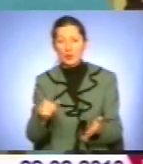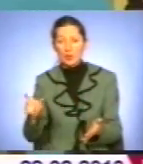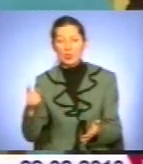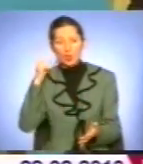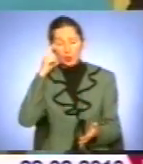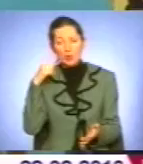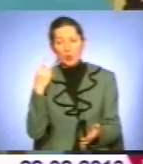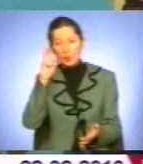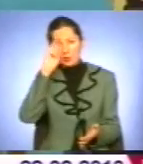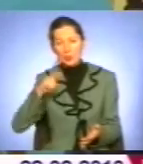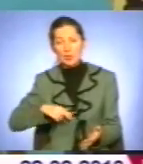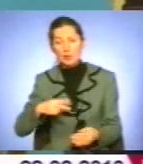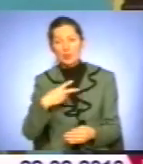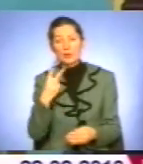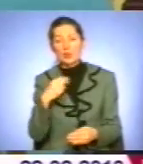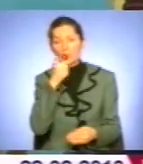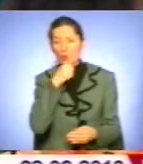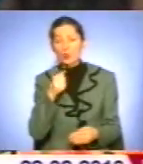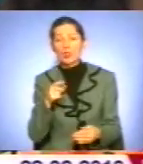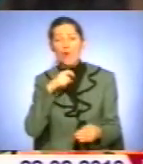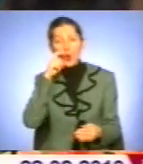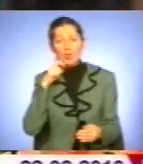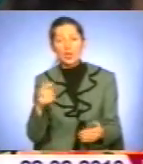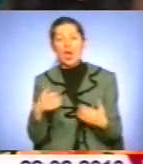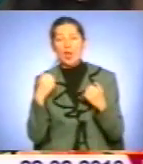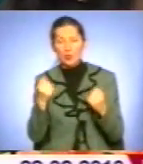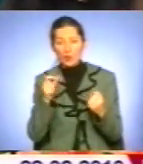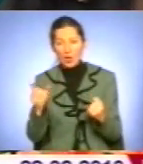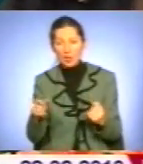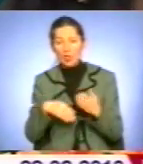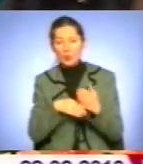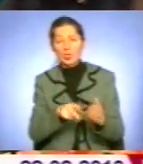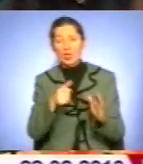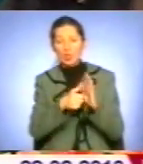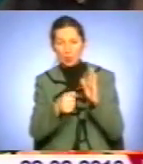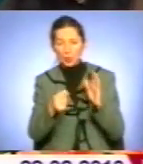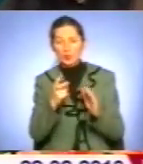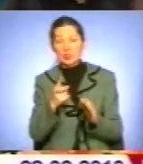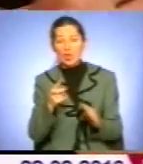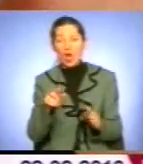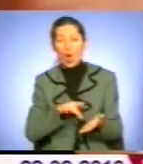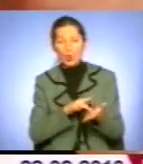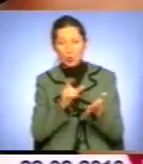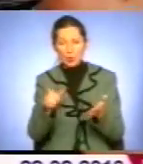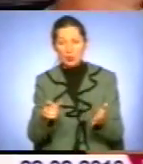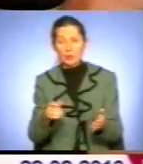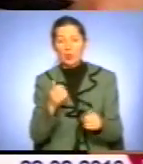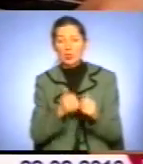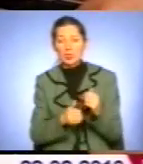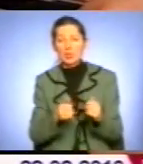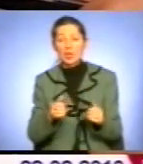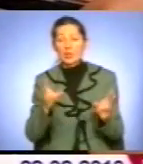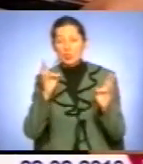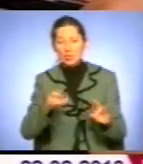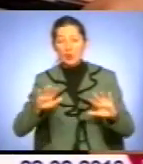2012 році в Україні рятувальники допомогли 614 туристам. Найчастіше нещасні випадки трапляються у гірській